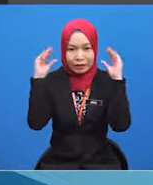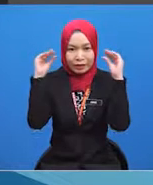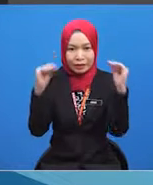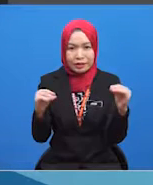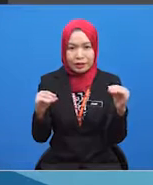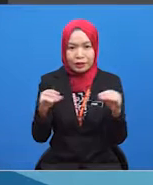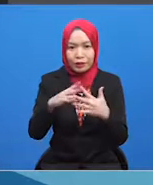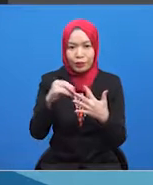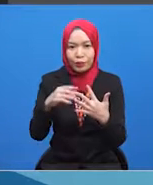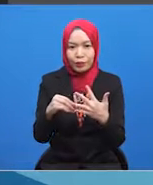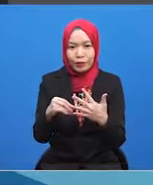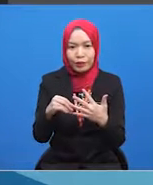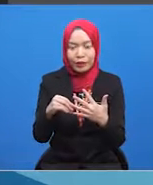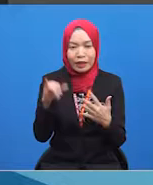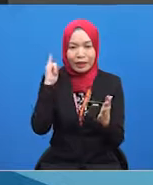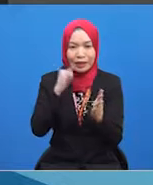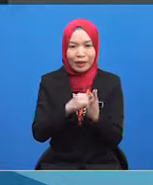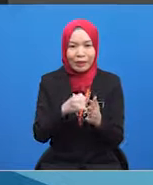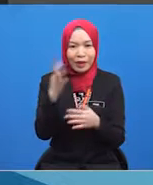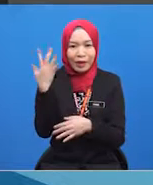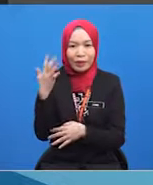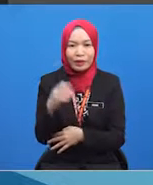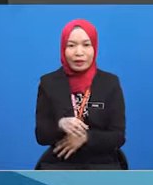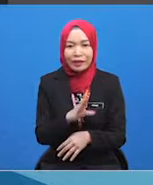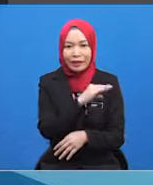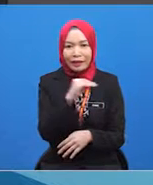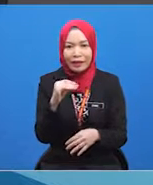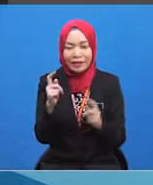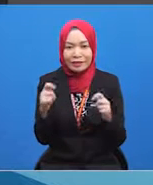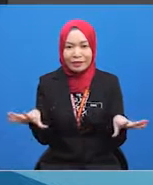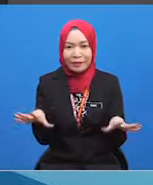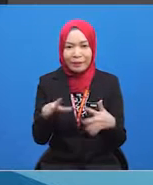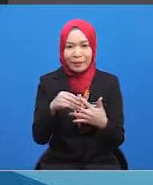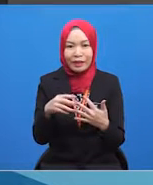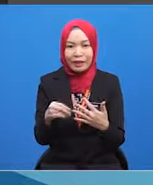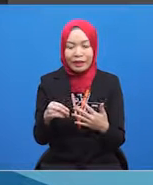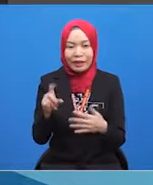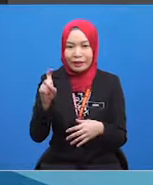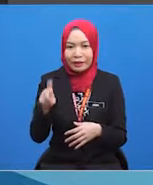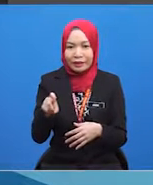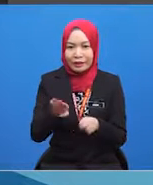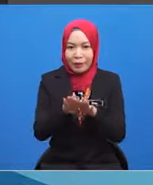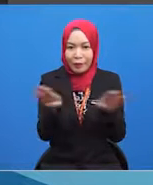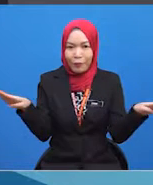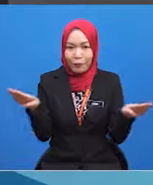imej latar belakang hutan dan setelah memilih, tekan Open.